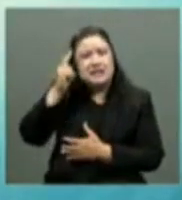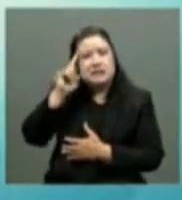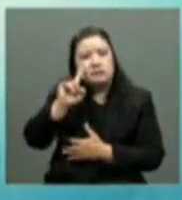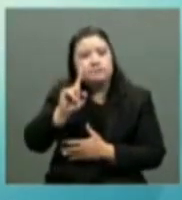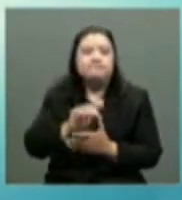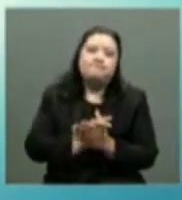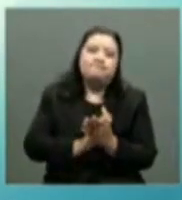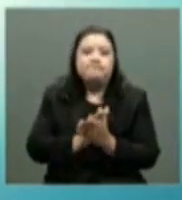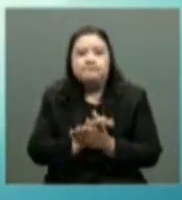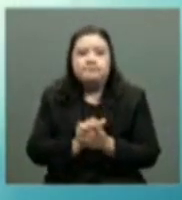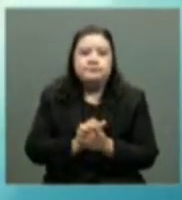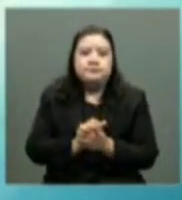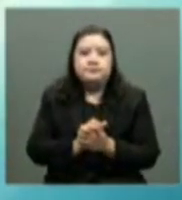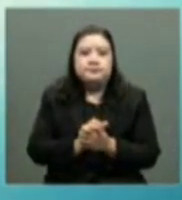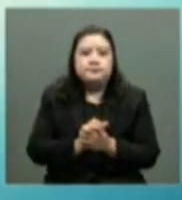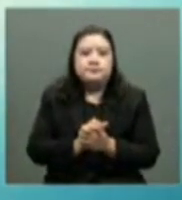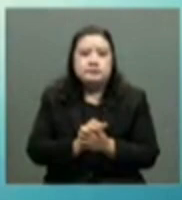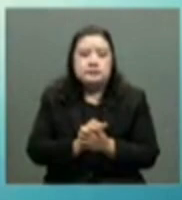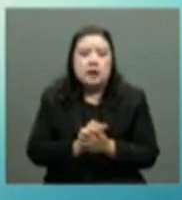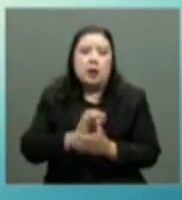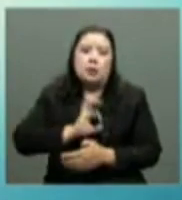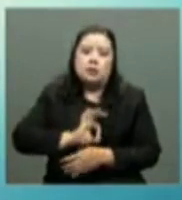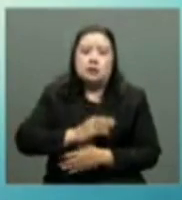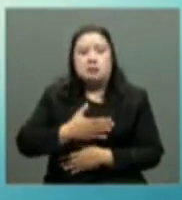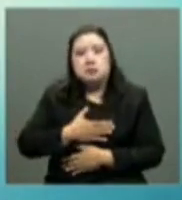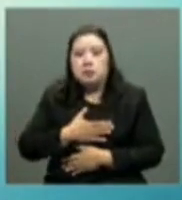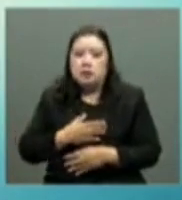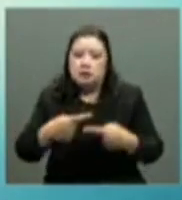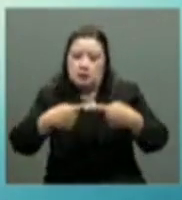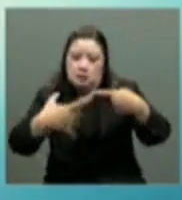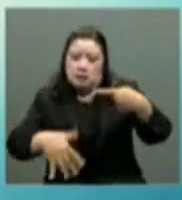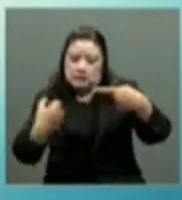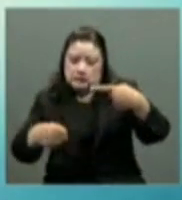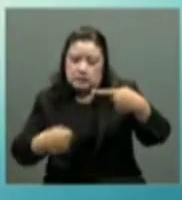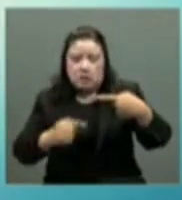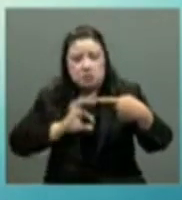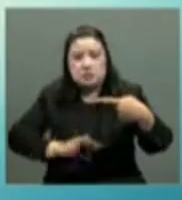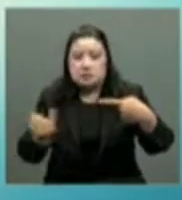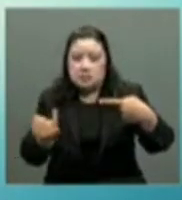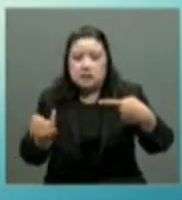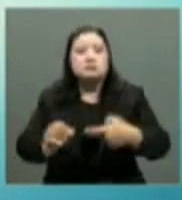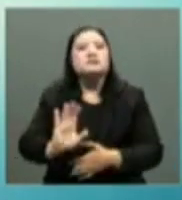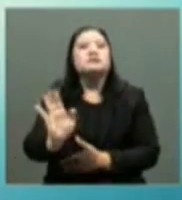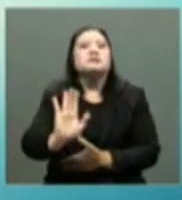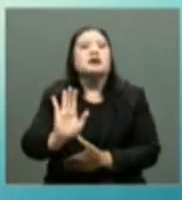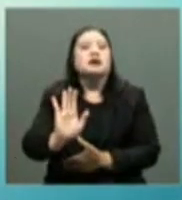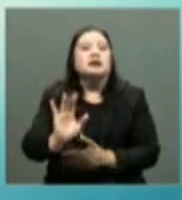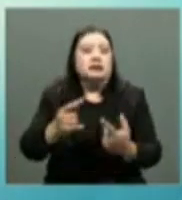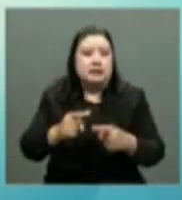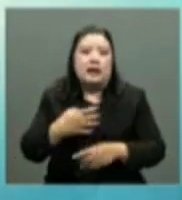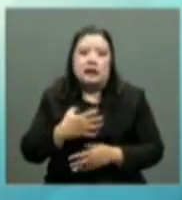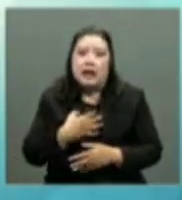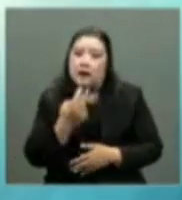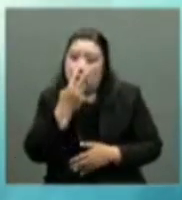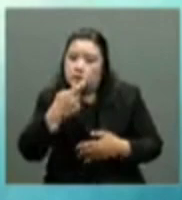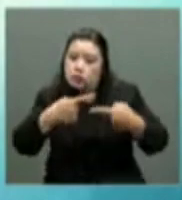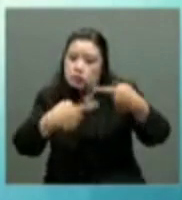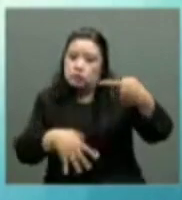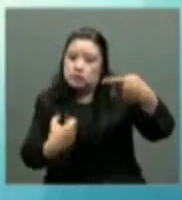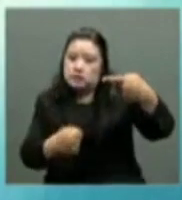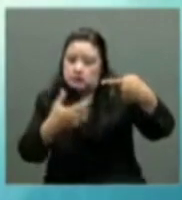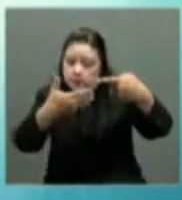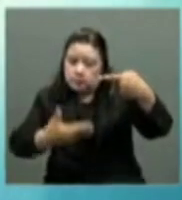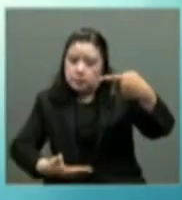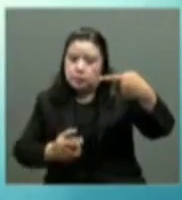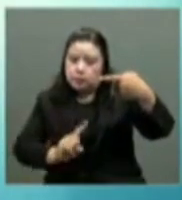ะครับต้องการให้รู้สึกว่าไม่ดีอะไรทั้งหลายแต่ว่าเราตัวเลขนี้ขึ้นมาเพื่อมีการติดต